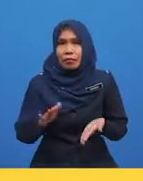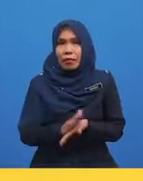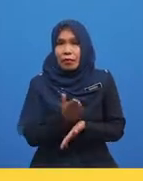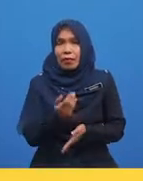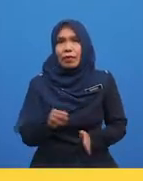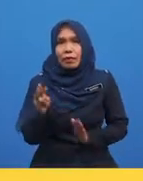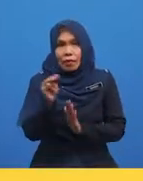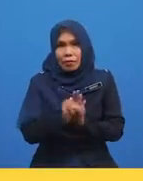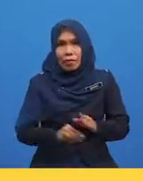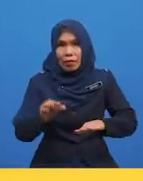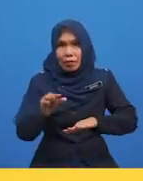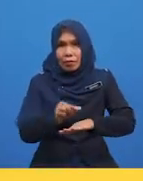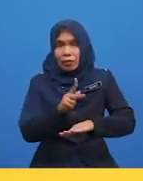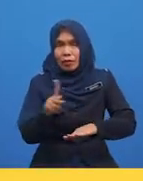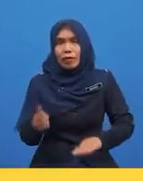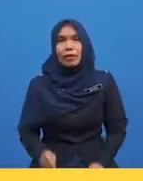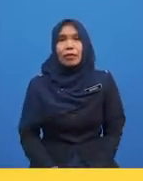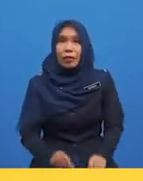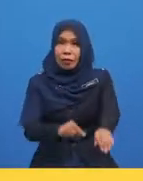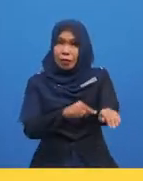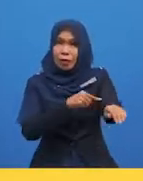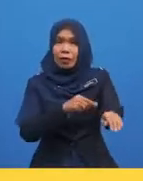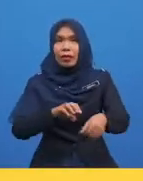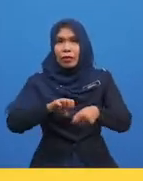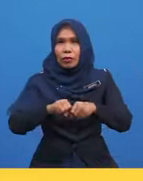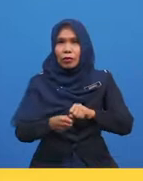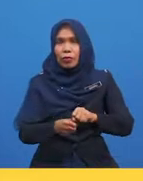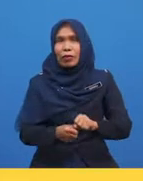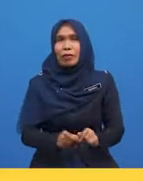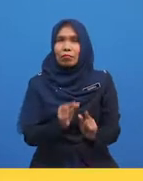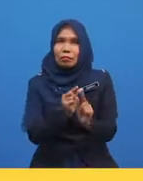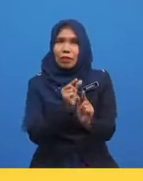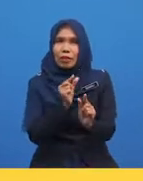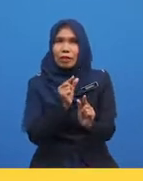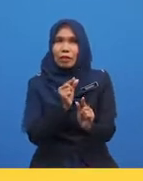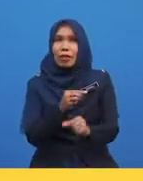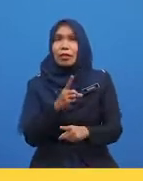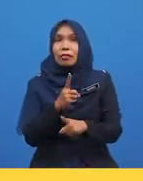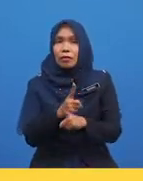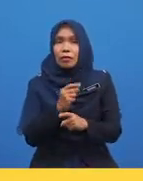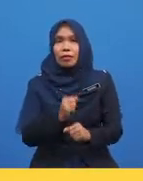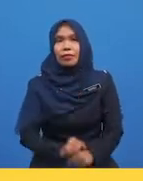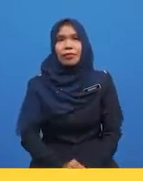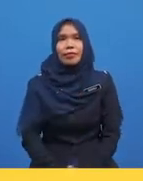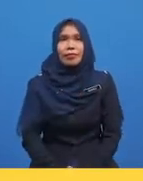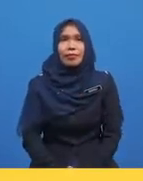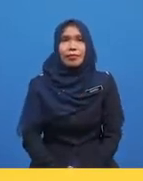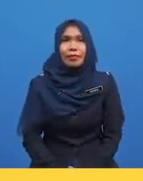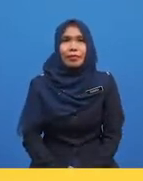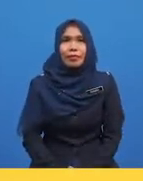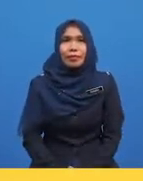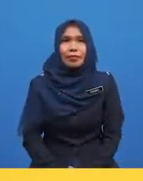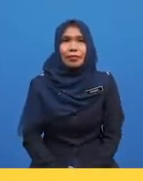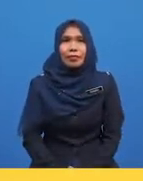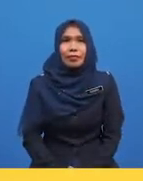menggunakan pembaris supaya garisan yang kamu lukis itu tidak sengit.